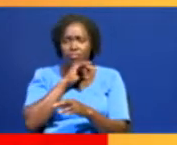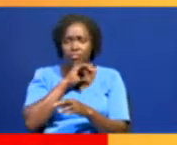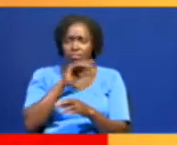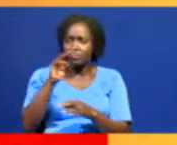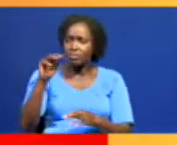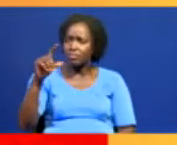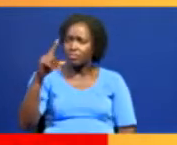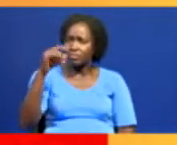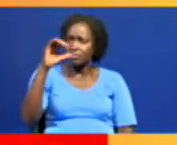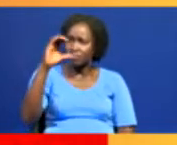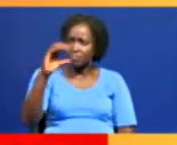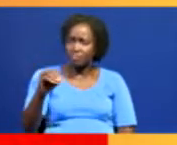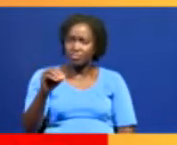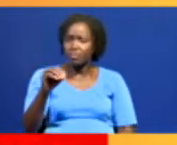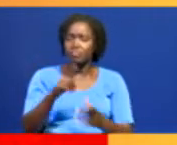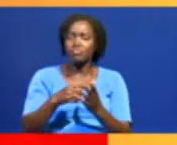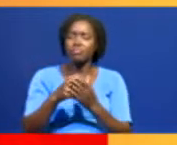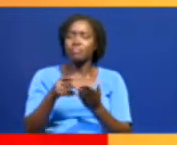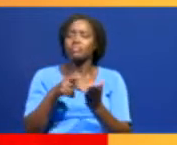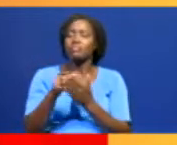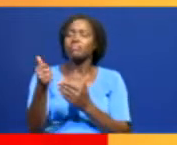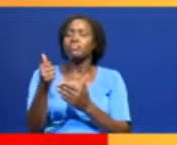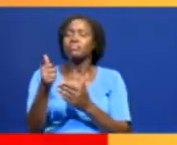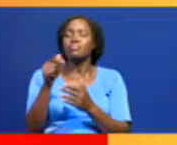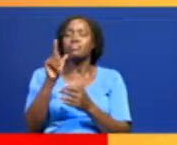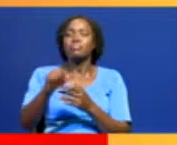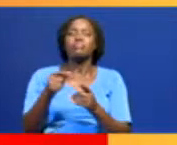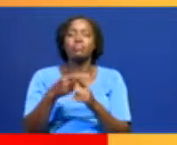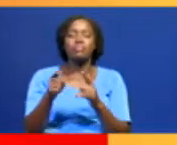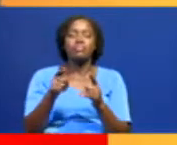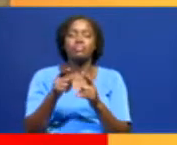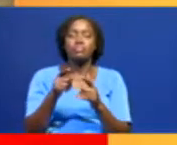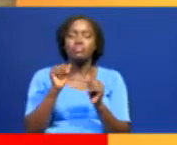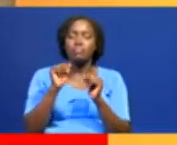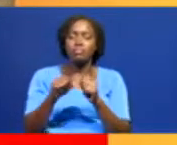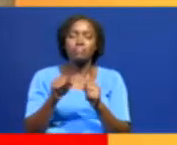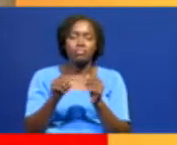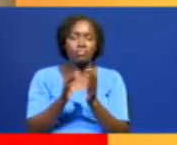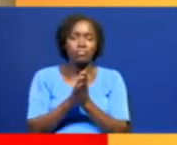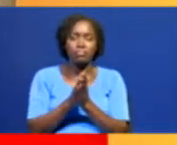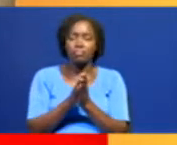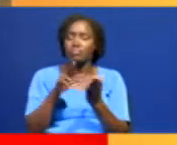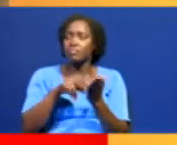Mexico, alafu tupatie watu kwa bei ya chini. Lakini tungefanya vile ingemaanisha kwamba